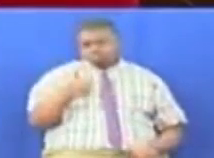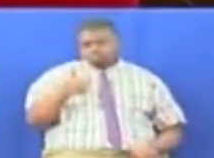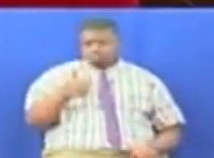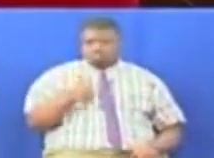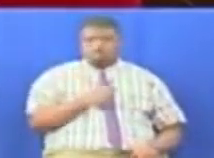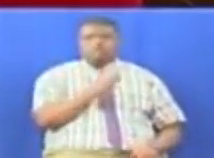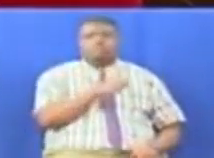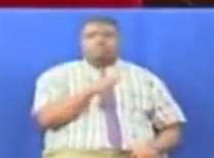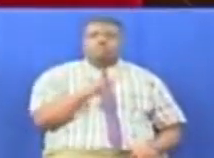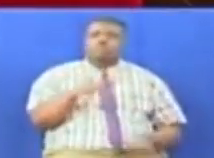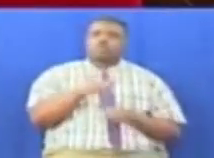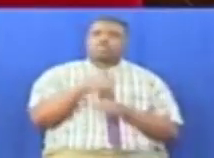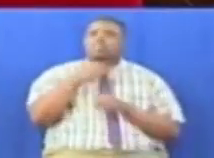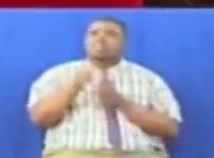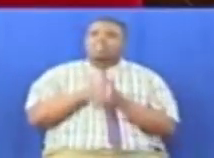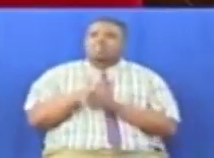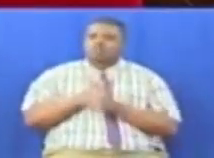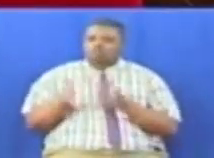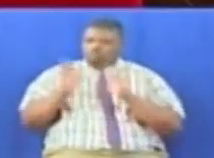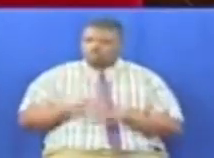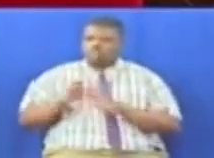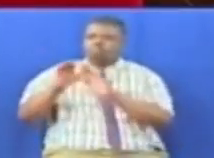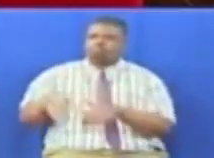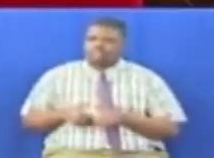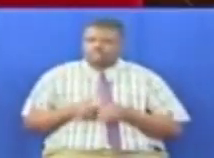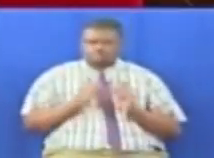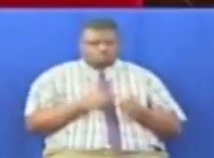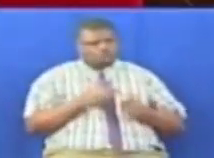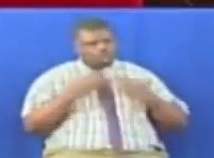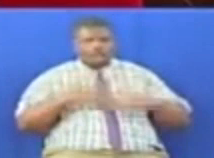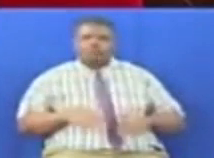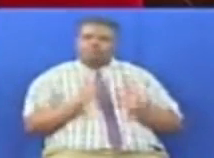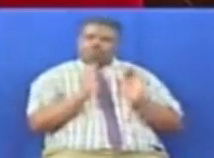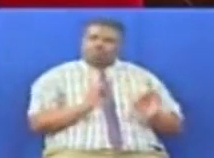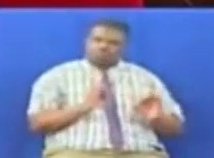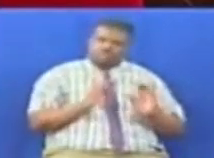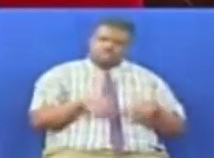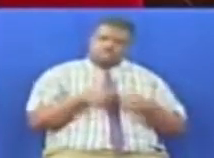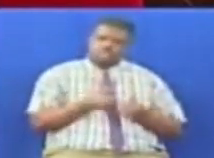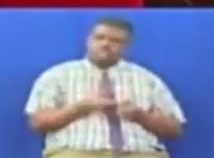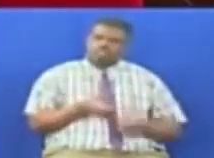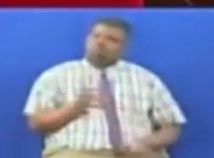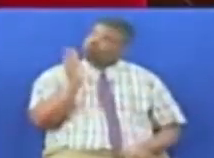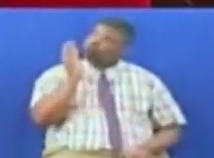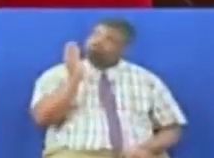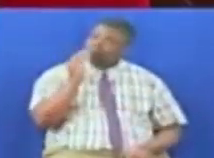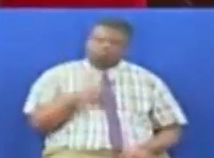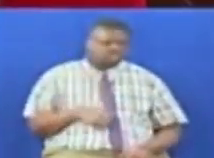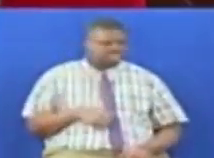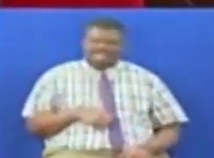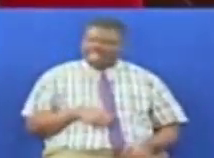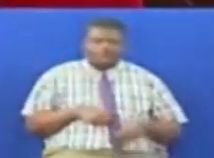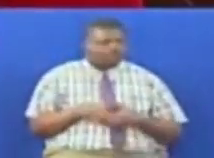wapo wengi ambao walitamani kumaliza bunge hili wakiwa na afya njema, lakini kwa mapenzi yake hawakuweza. Mheshimiwa Naibu